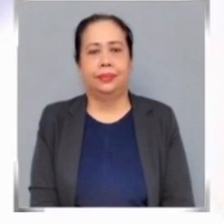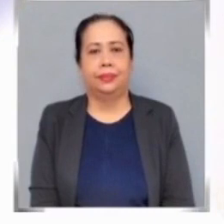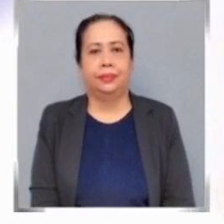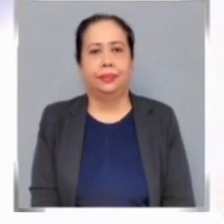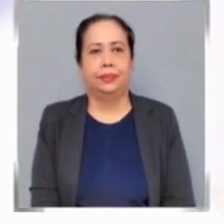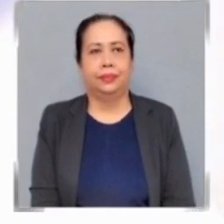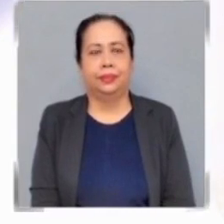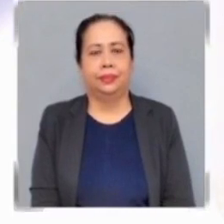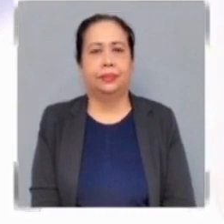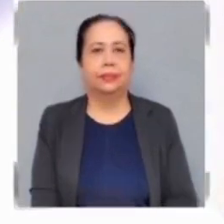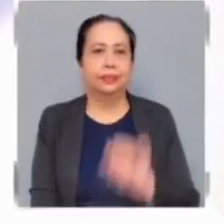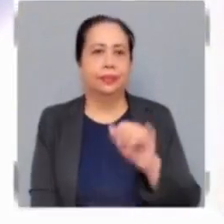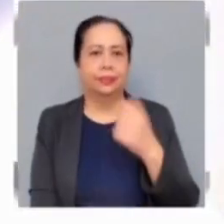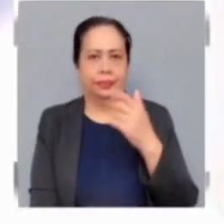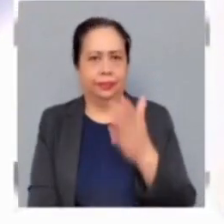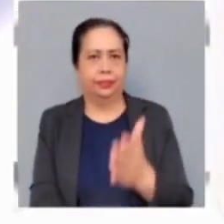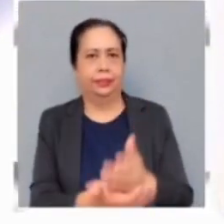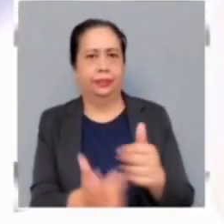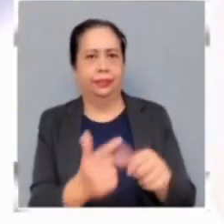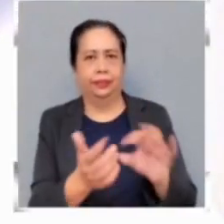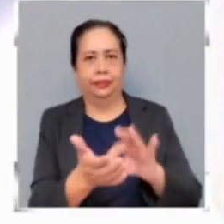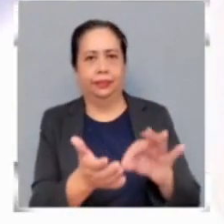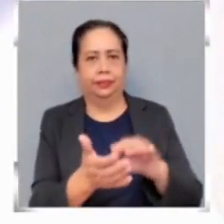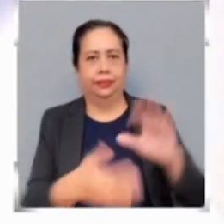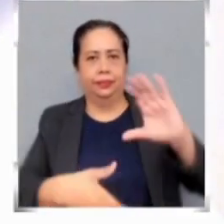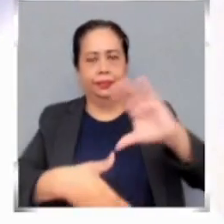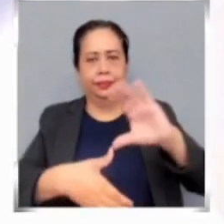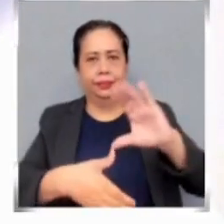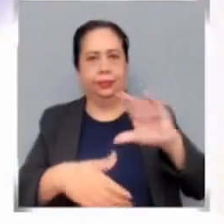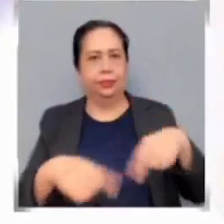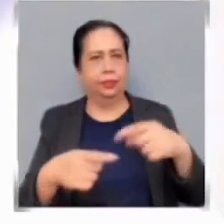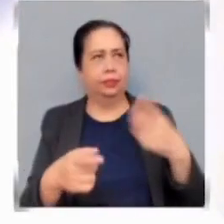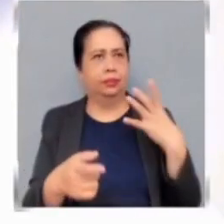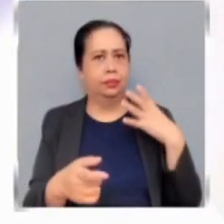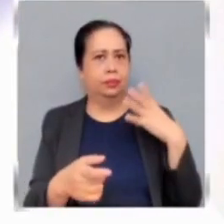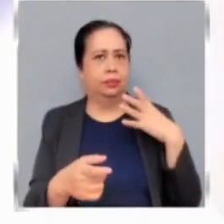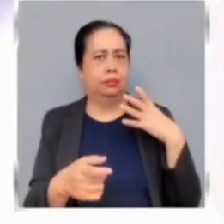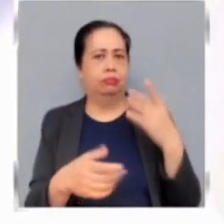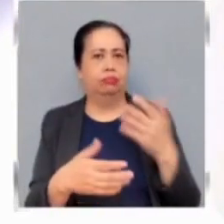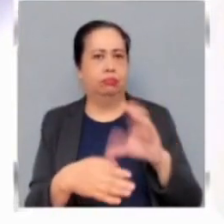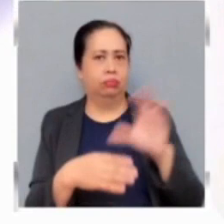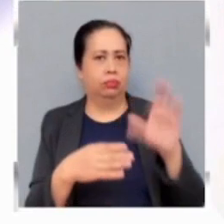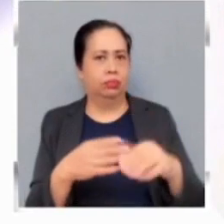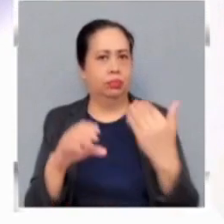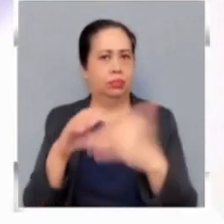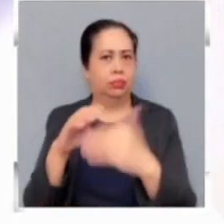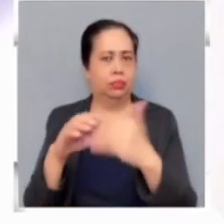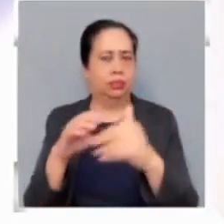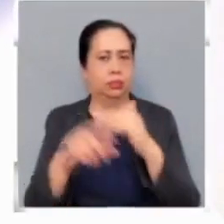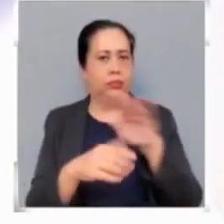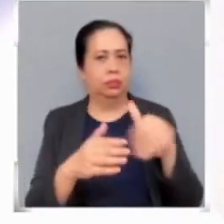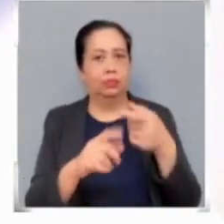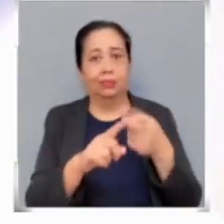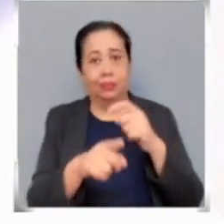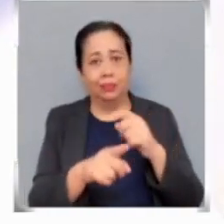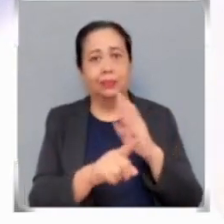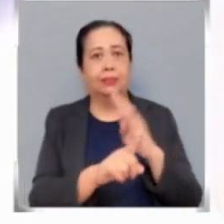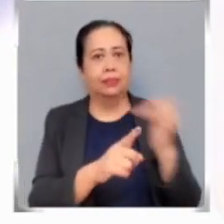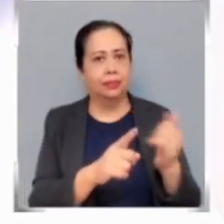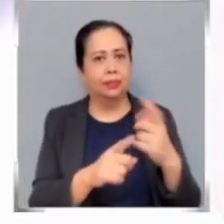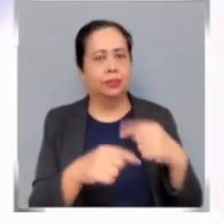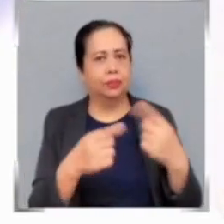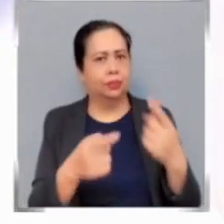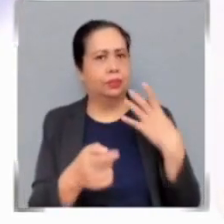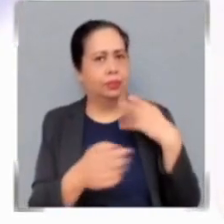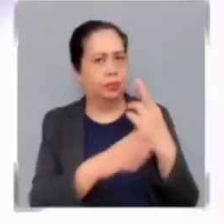Igan, itinigil muna yung canvassing dito sa Caloocan habang hinihintay makumpleto yung transmission sa lahat ng barangay at habang hinihintay maayos